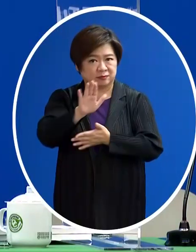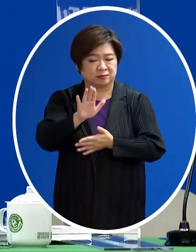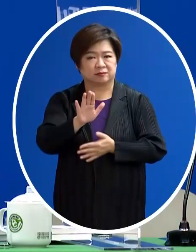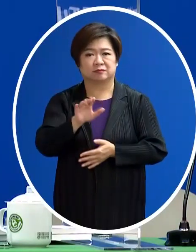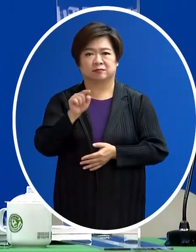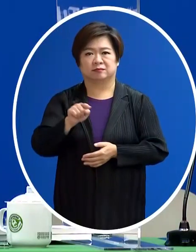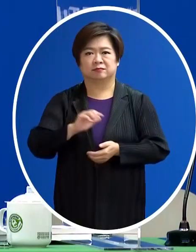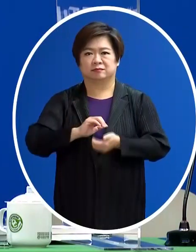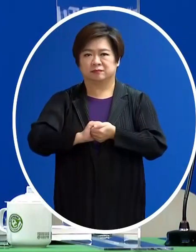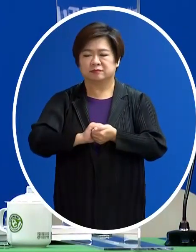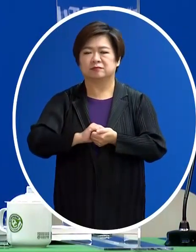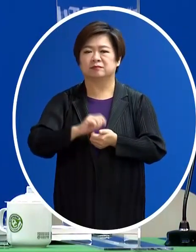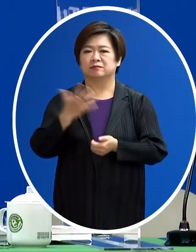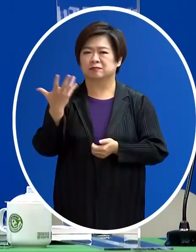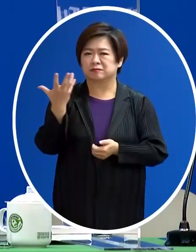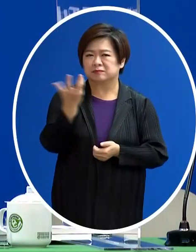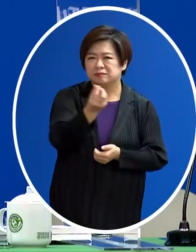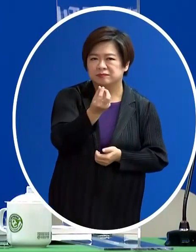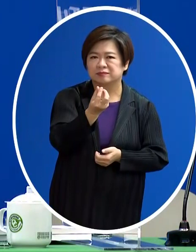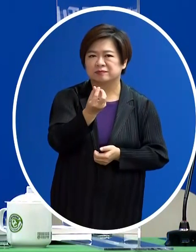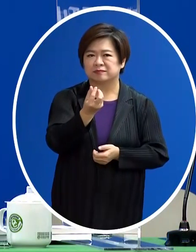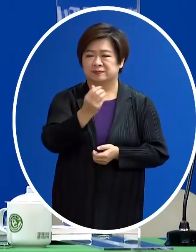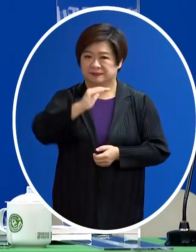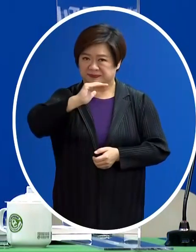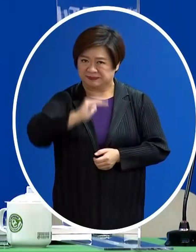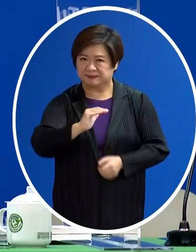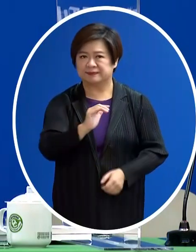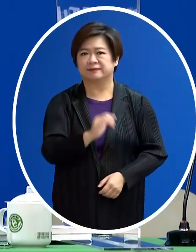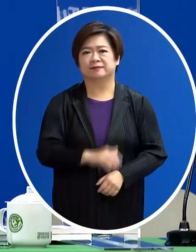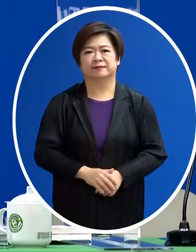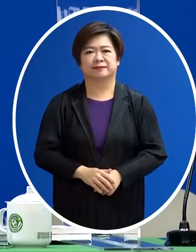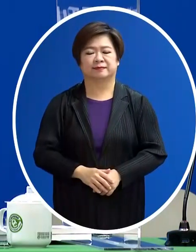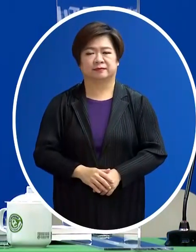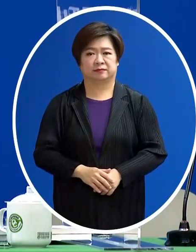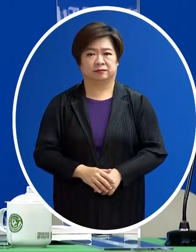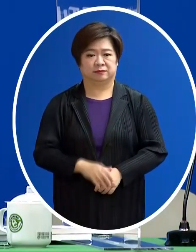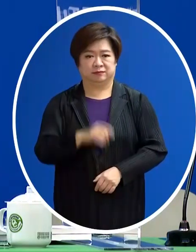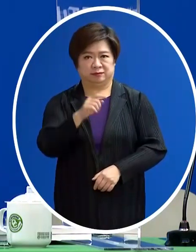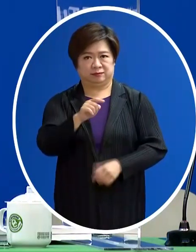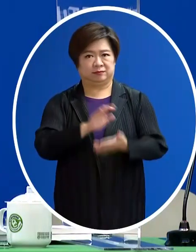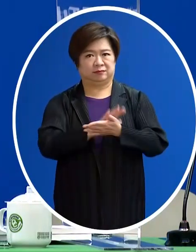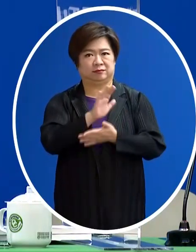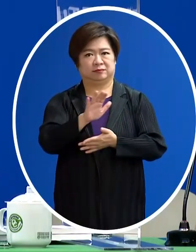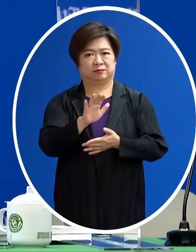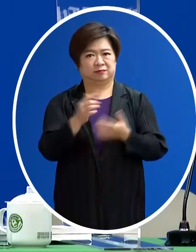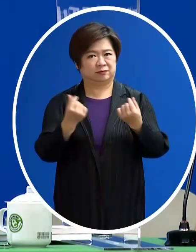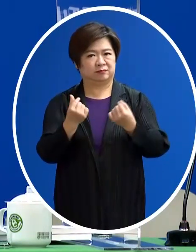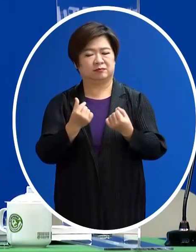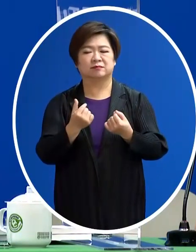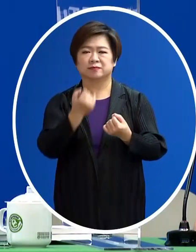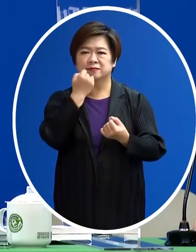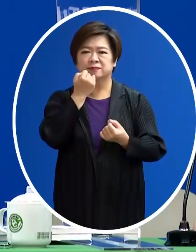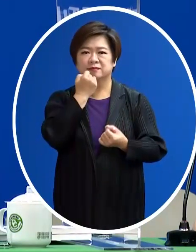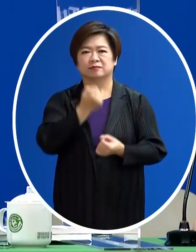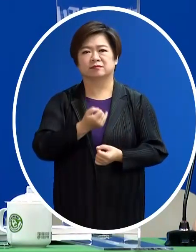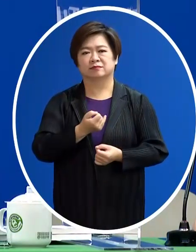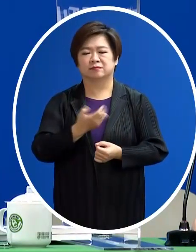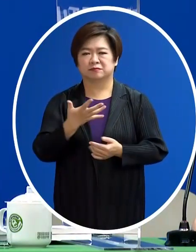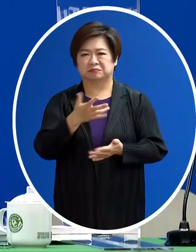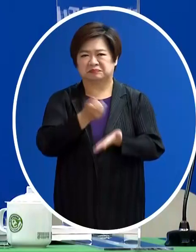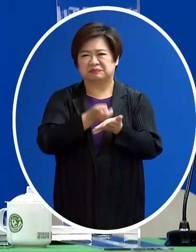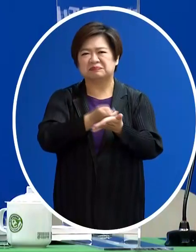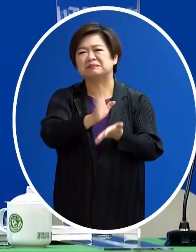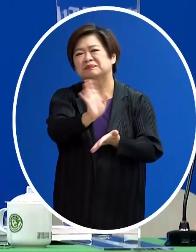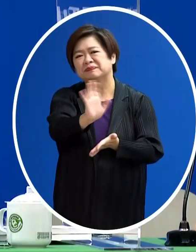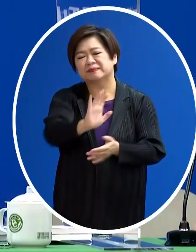情一定会下降到一个比较低的水准，那时候说不定就可以放宽我们的一个检疫规定。但是我们要知